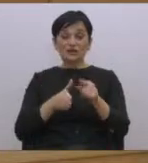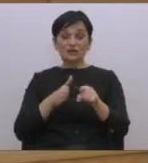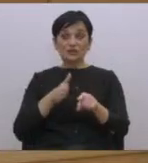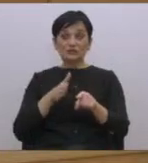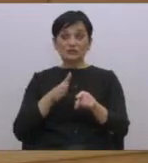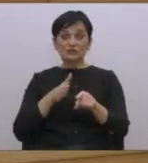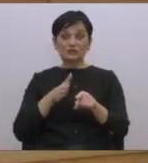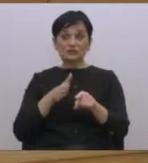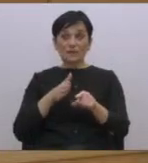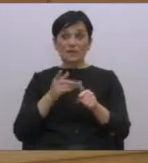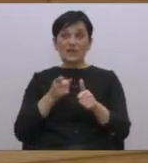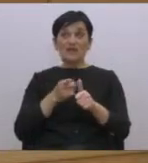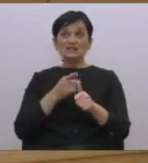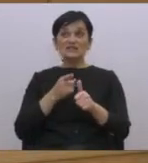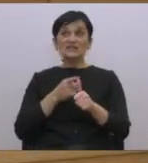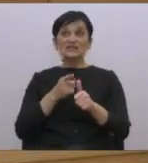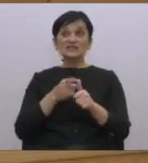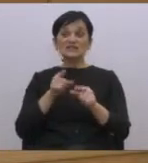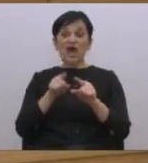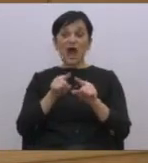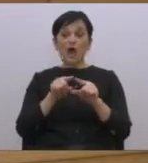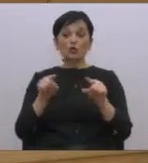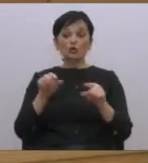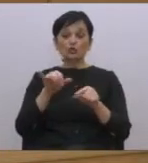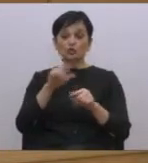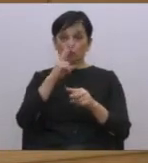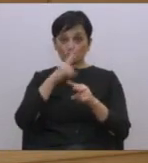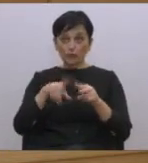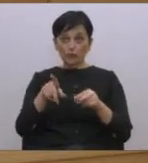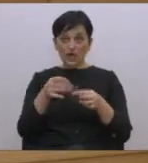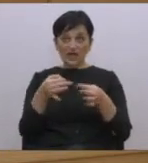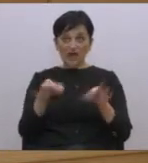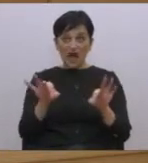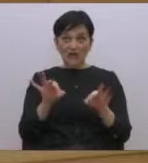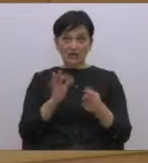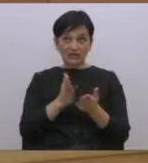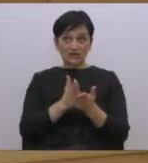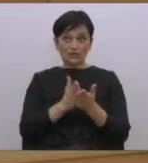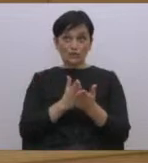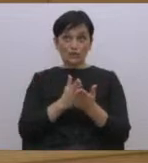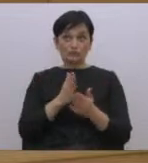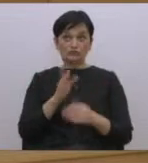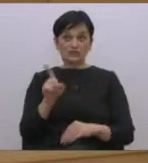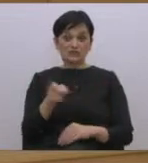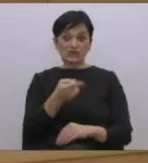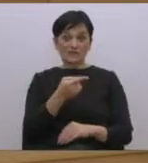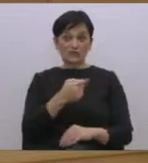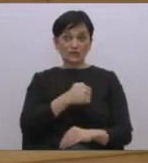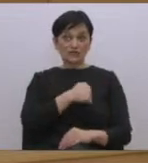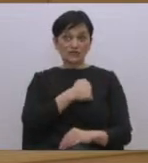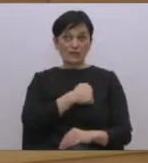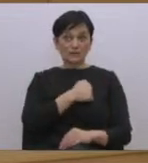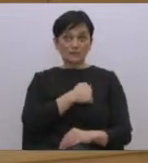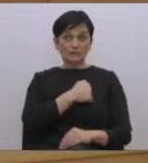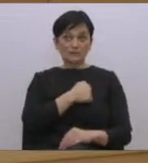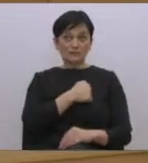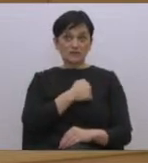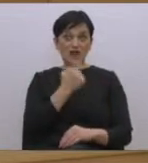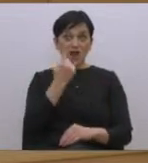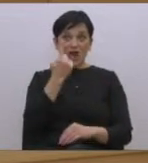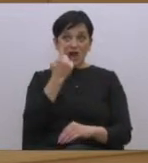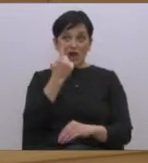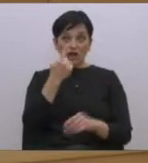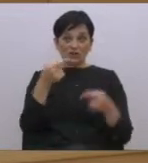და სტატუსი არ დაეკარგება, ის გათავისუფლებულია ამ შემთხვევაში სავალდებულო სამსახურისგან. ეს ერთი